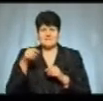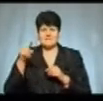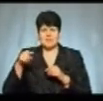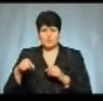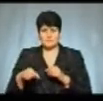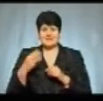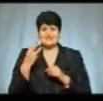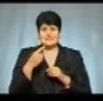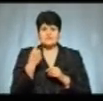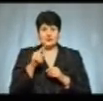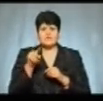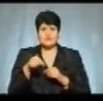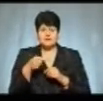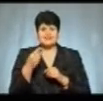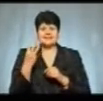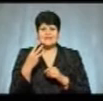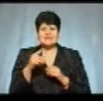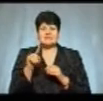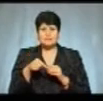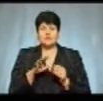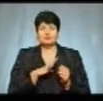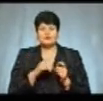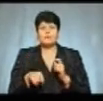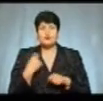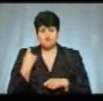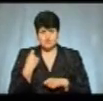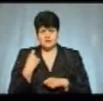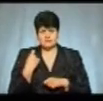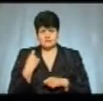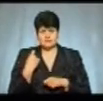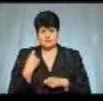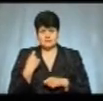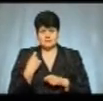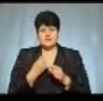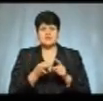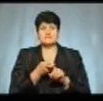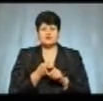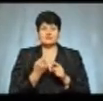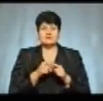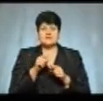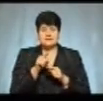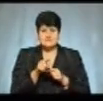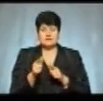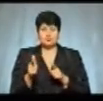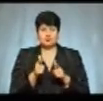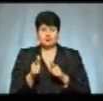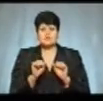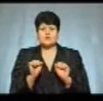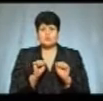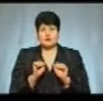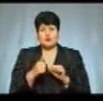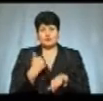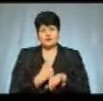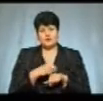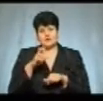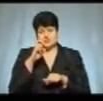тих 31 вимоги 30 вимог були порушені. В зв'язку з цим нами готується розпорядження головного державного